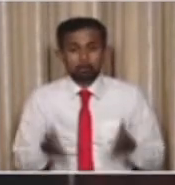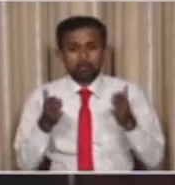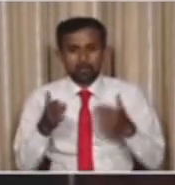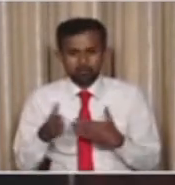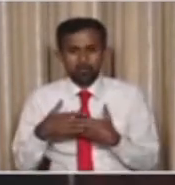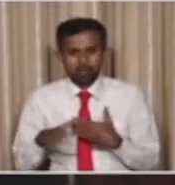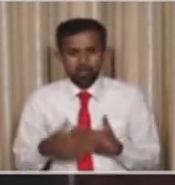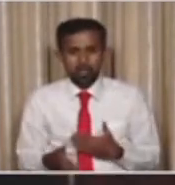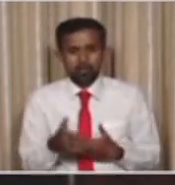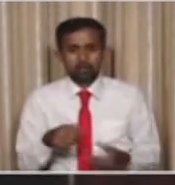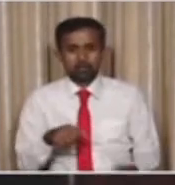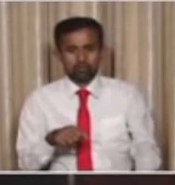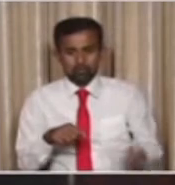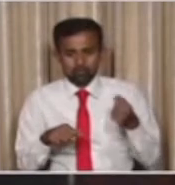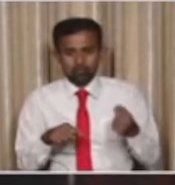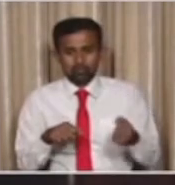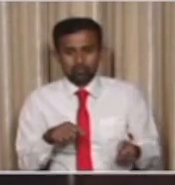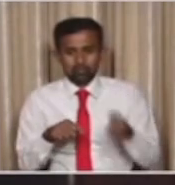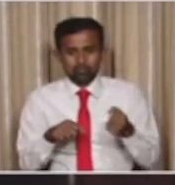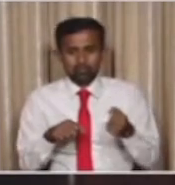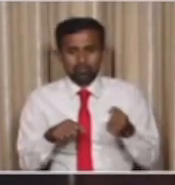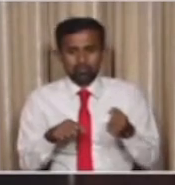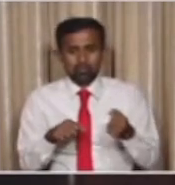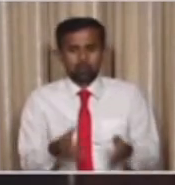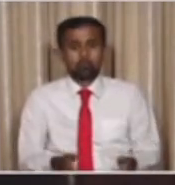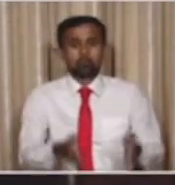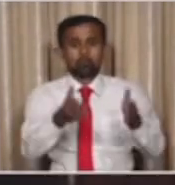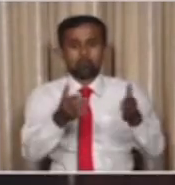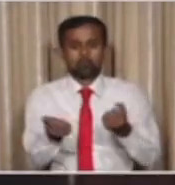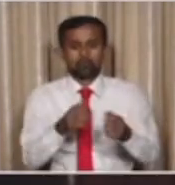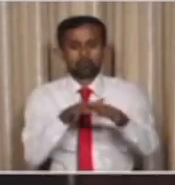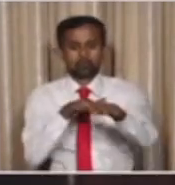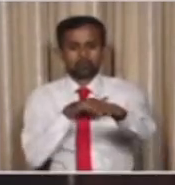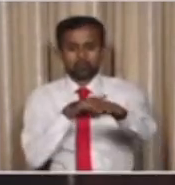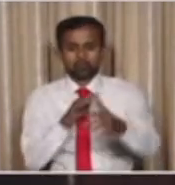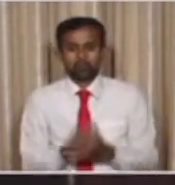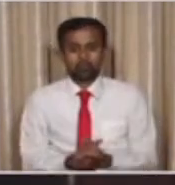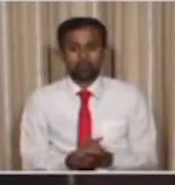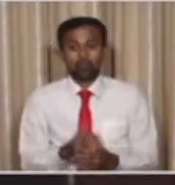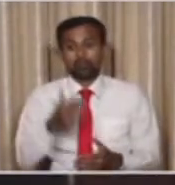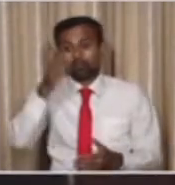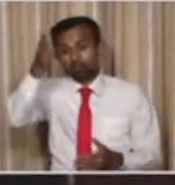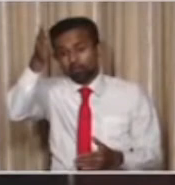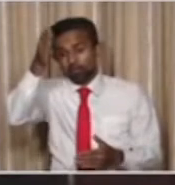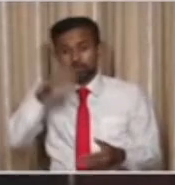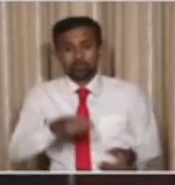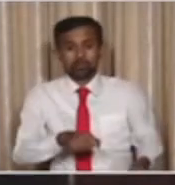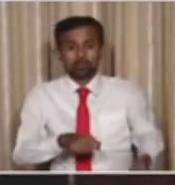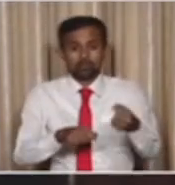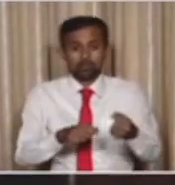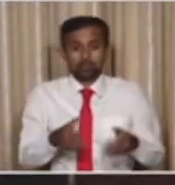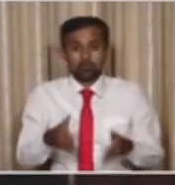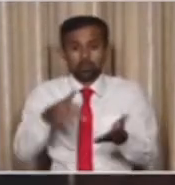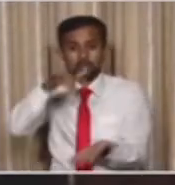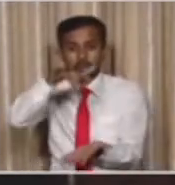අත්දැකීම් තියෙනවා ත්‍රී වීල් රථයක් බලනකොට පාරේ වාහන තදබදේ ට්‍රැෆික් බලනකොට ඉස්සර ඈත කෙළවරේ ත්‍රී වීල් එකක් පාර